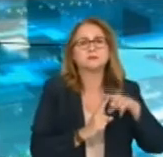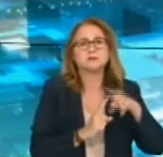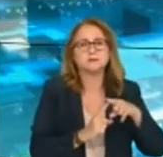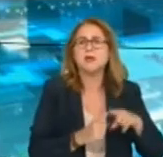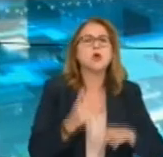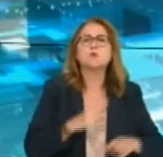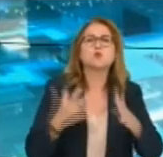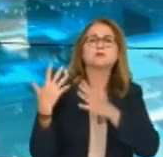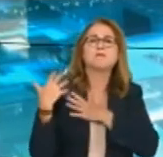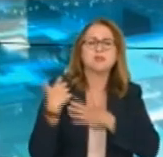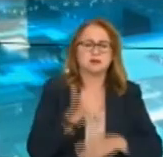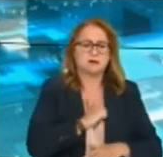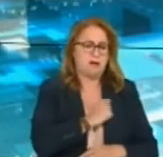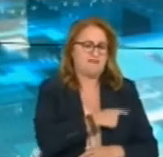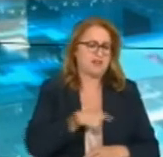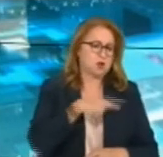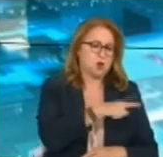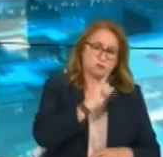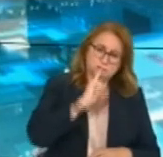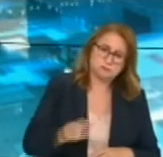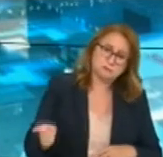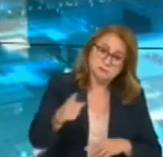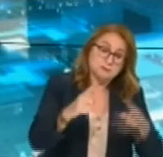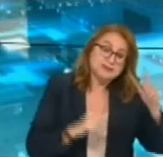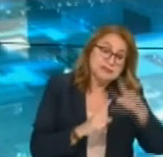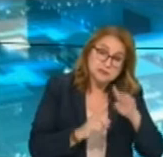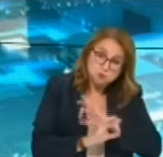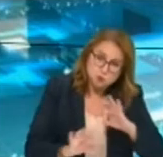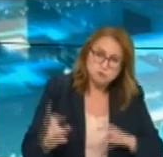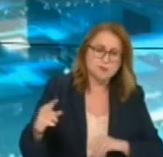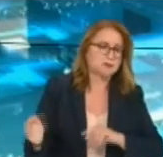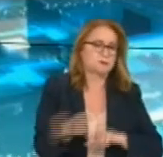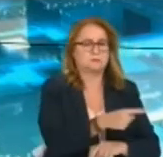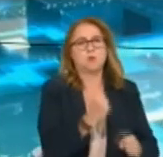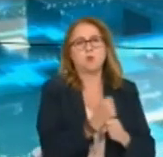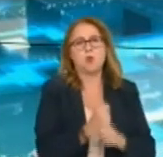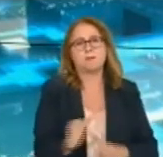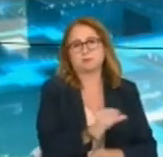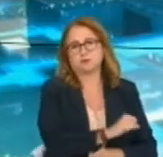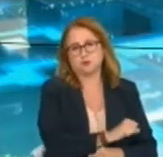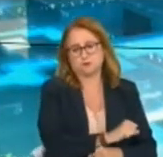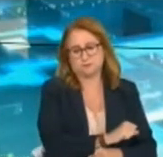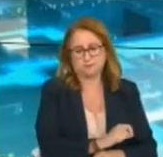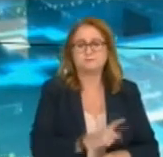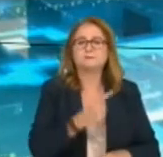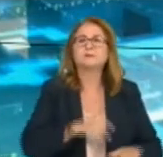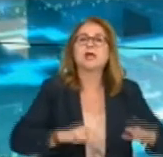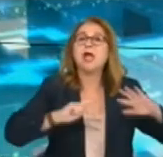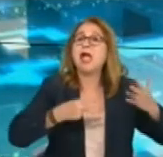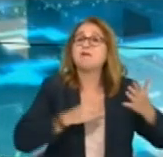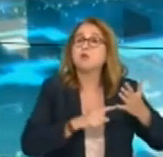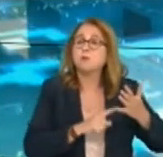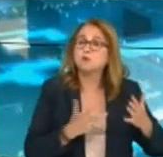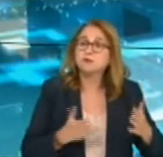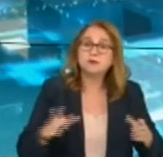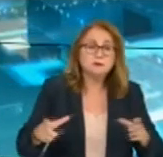εργοδοτών ή των προϊσταμένων τους. Τέλος, 7ο μέτρο, τα μέλη των ομάδων αυξημένου κινδύνου